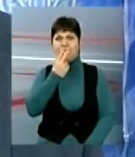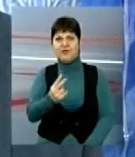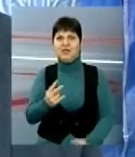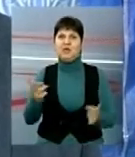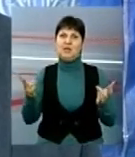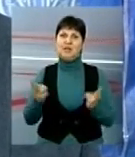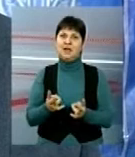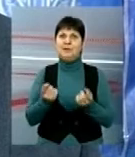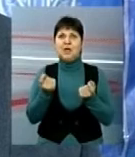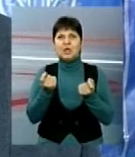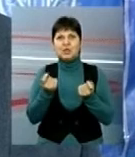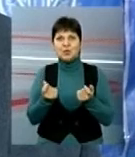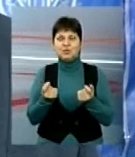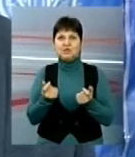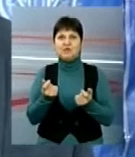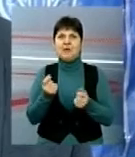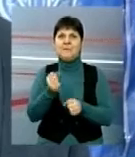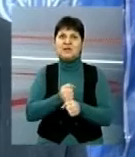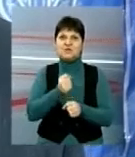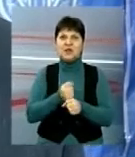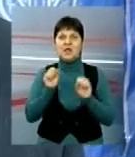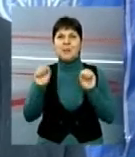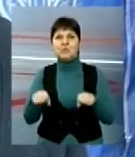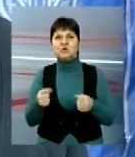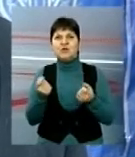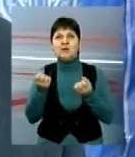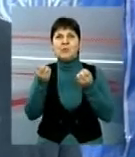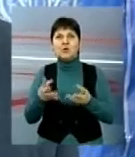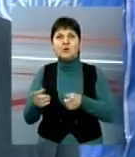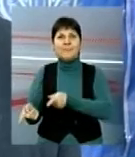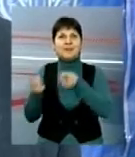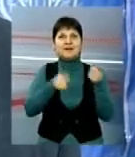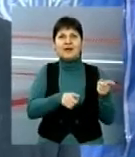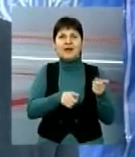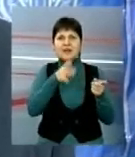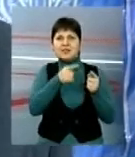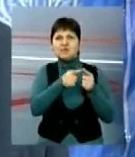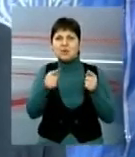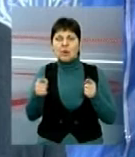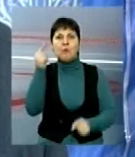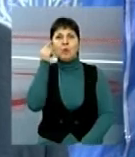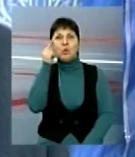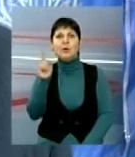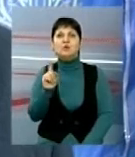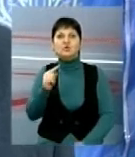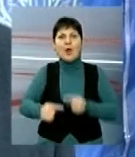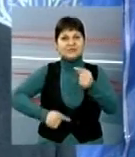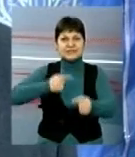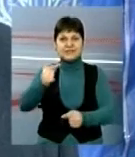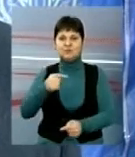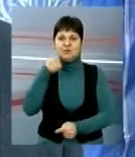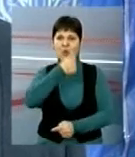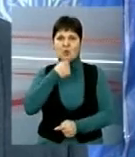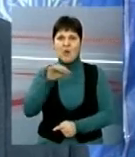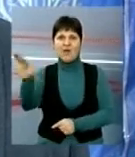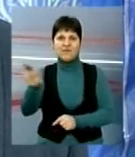треба трошки більше нам було працювати, а можливо просто перенести ізначально строки. Ми вже подумаємо, щоб в слідуючому році